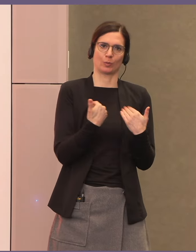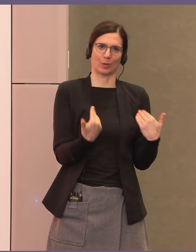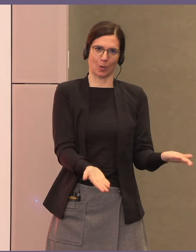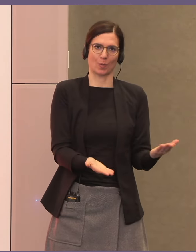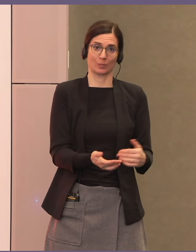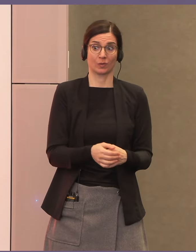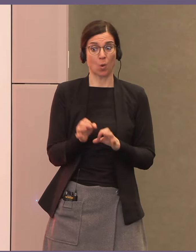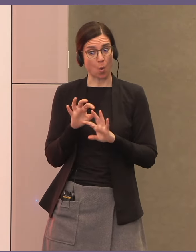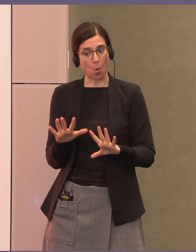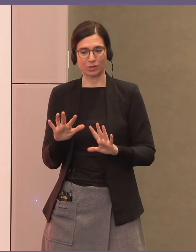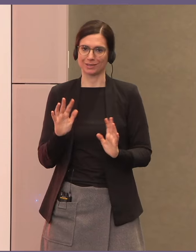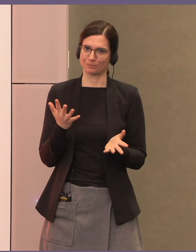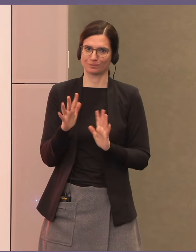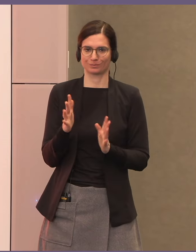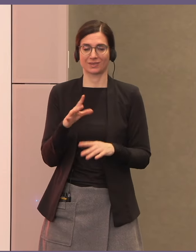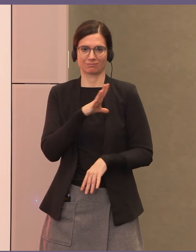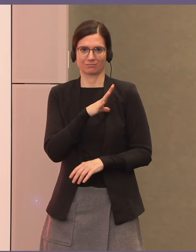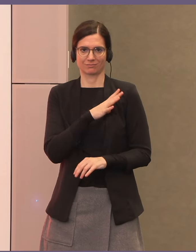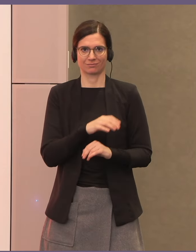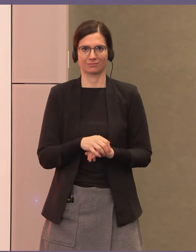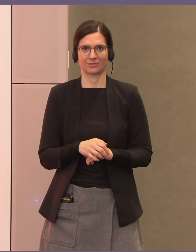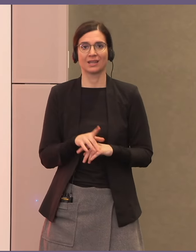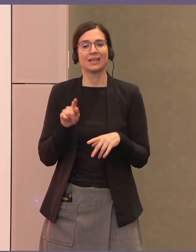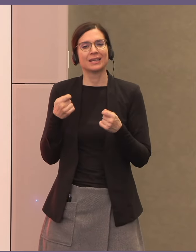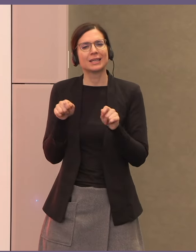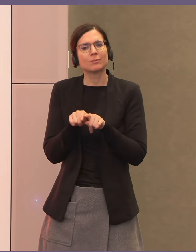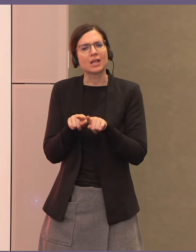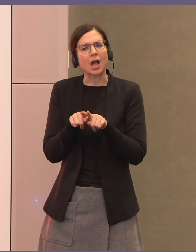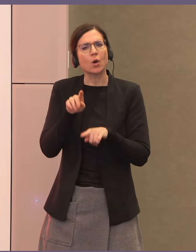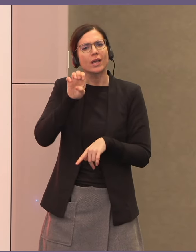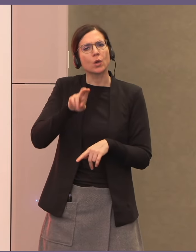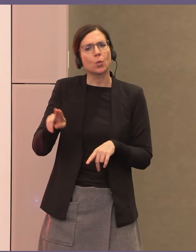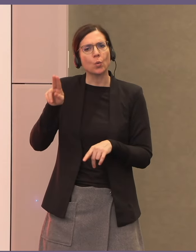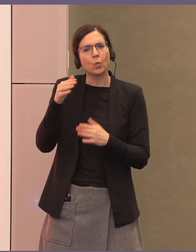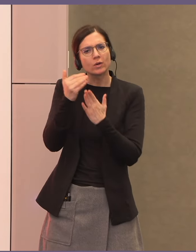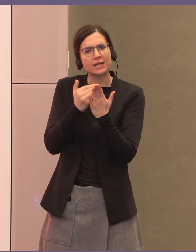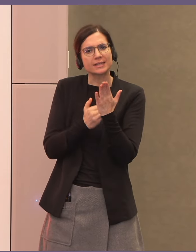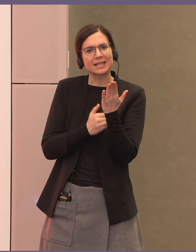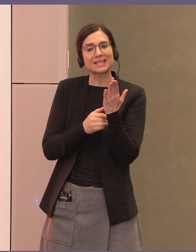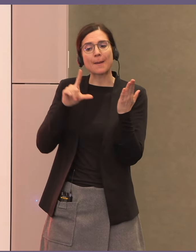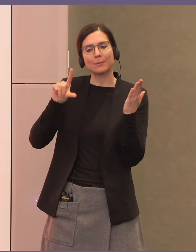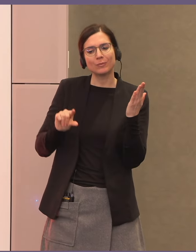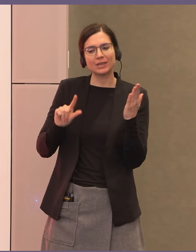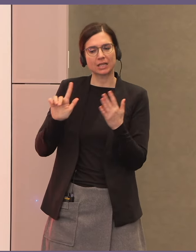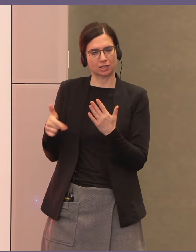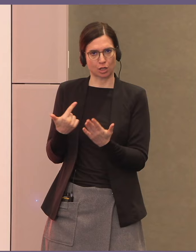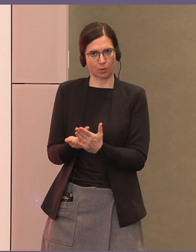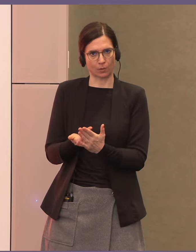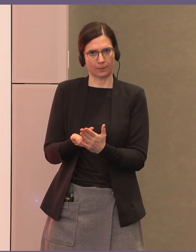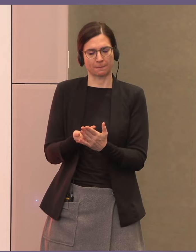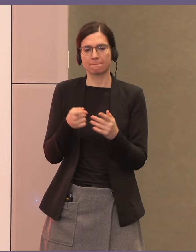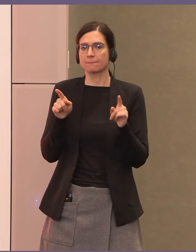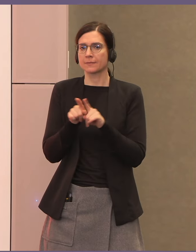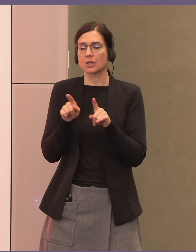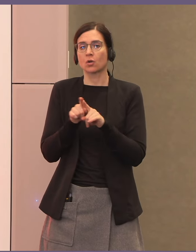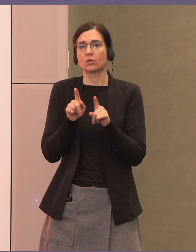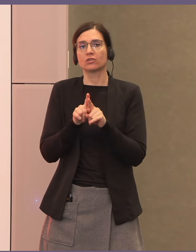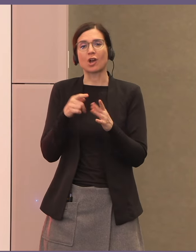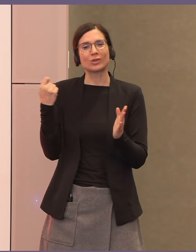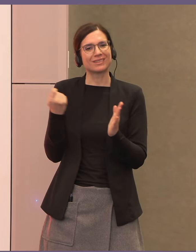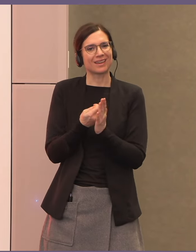Deswegen gibt es auch diese berühmte EU-Richtlinie über Mindestlöhne. Und hier geht es um das Fördern der